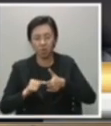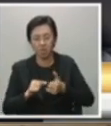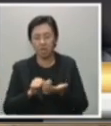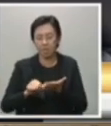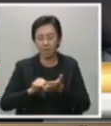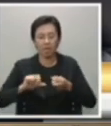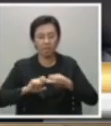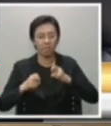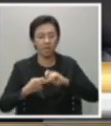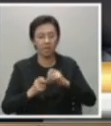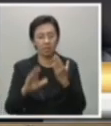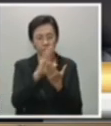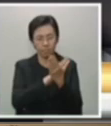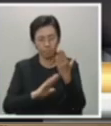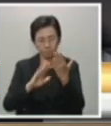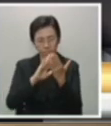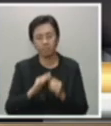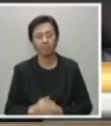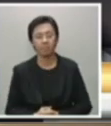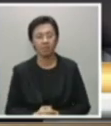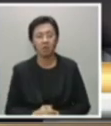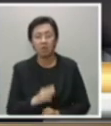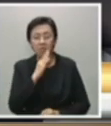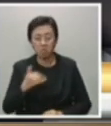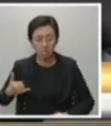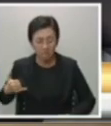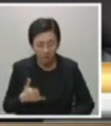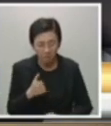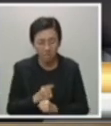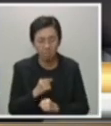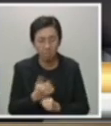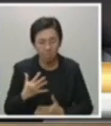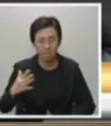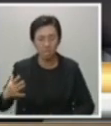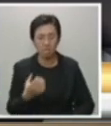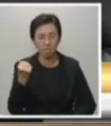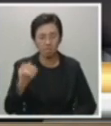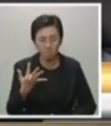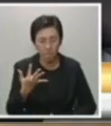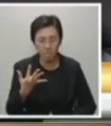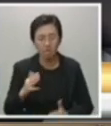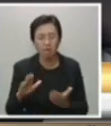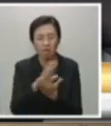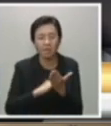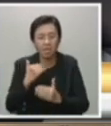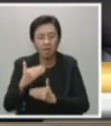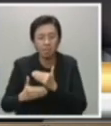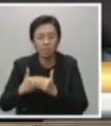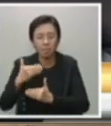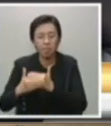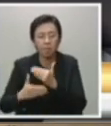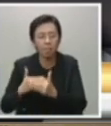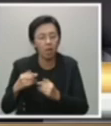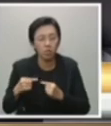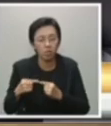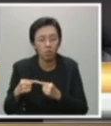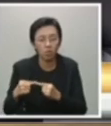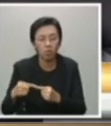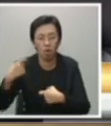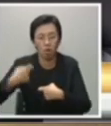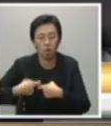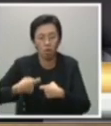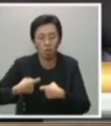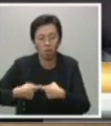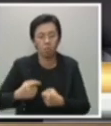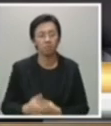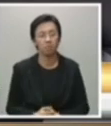แก้ไขปัญหาของประเทศถ้าไม่เข้ามาแล้วเนี่ยประเทศมันเดินหน้าต่อไปไม่ได้ผม